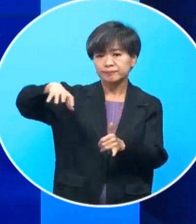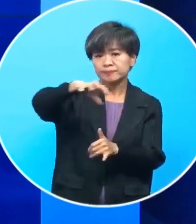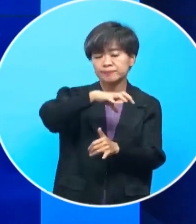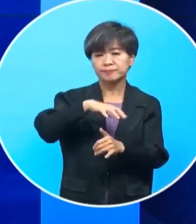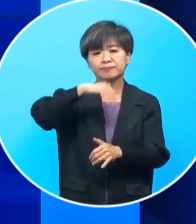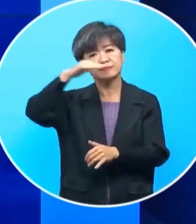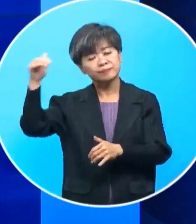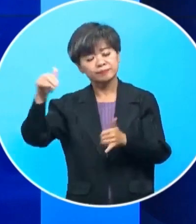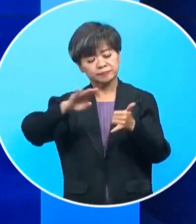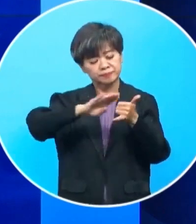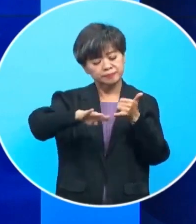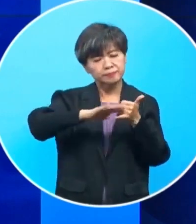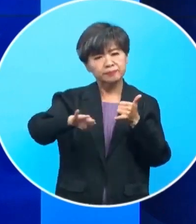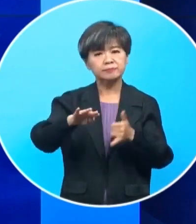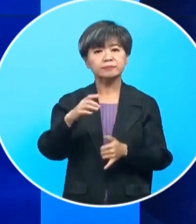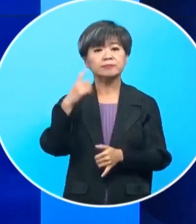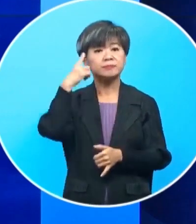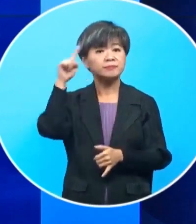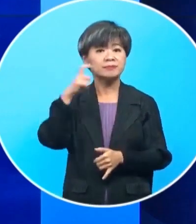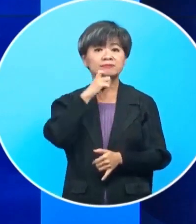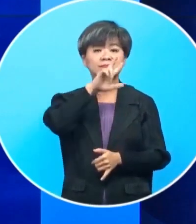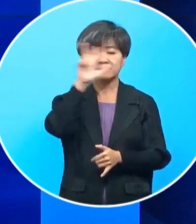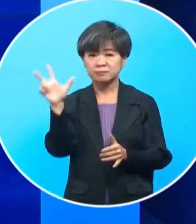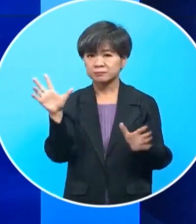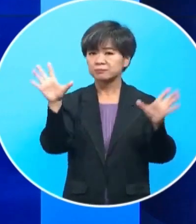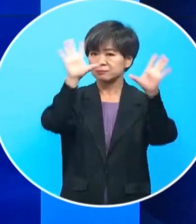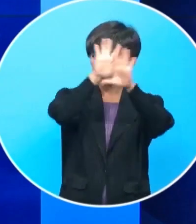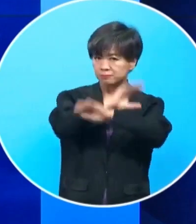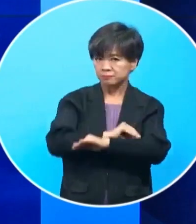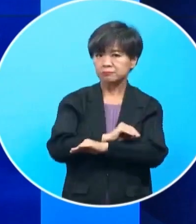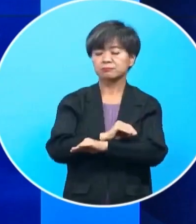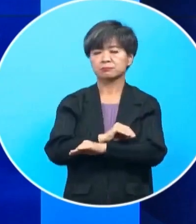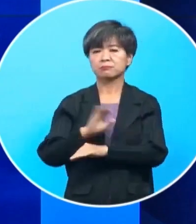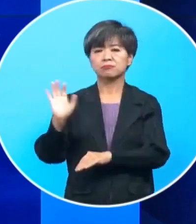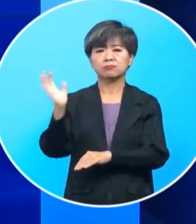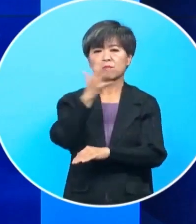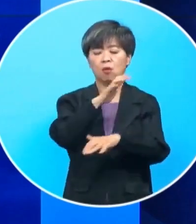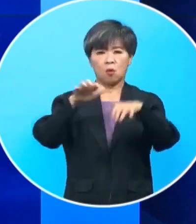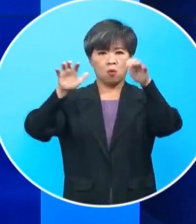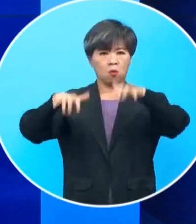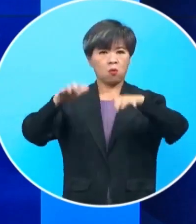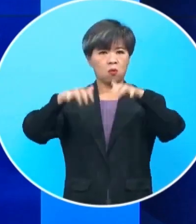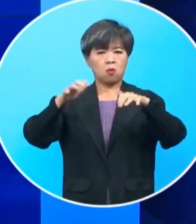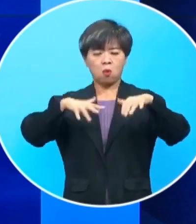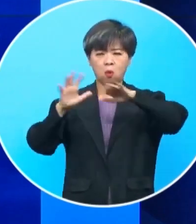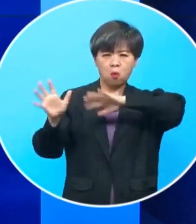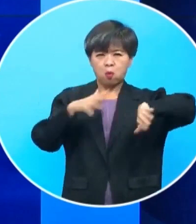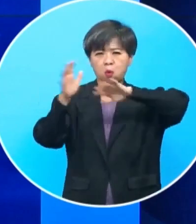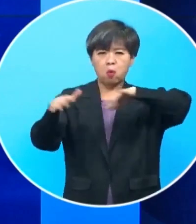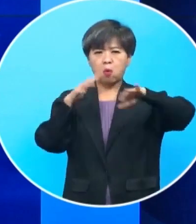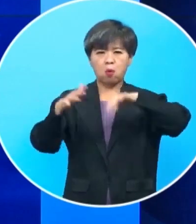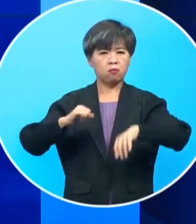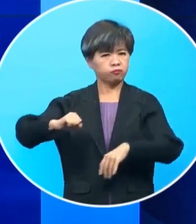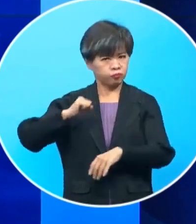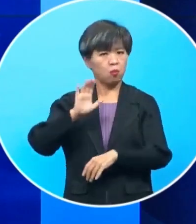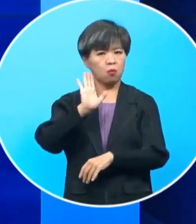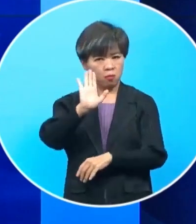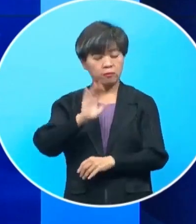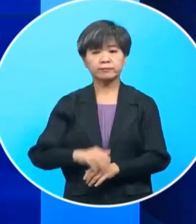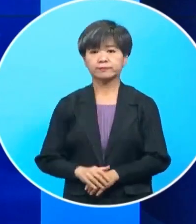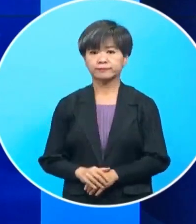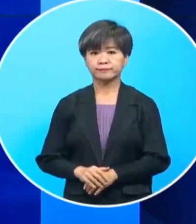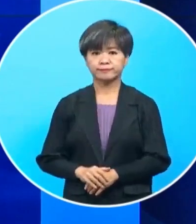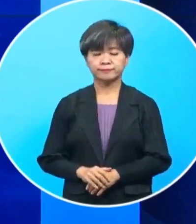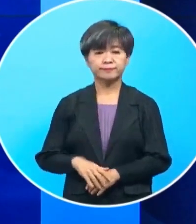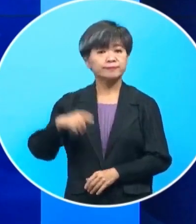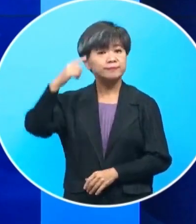区或南部，可能在明天白天或者是明天晚上之后，也会有一些间歇性的风雨出现。好，那另外呢，